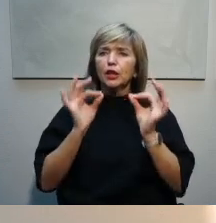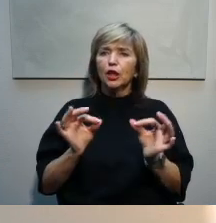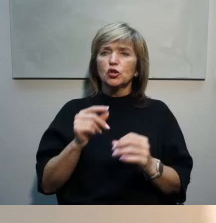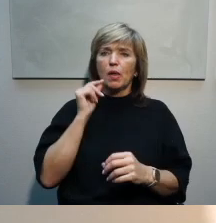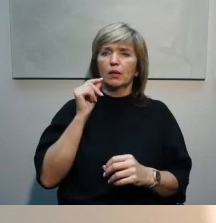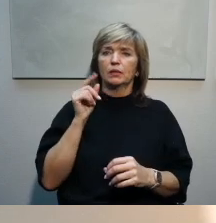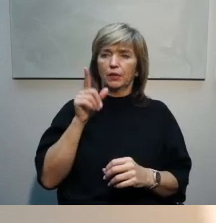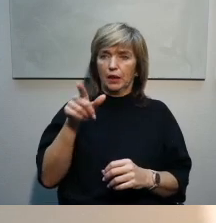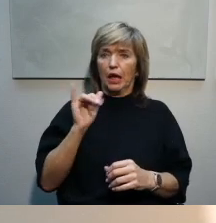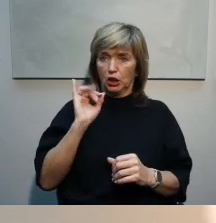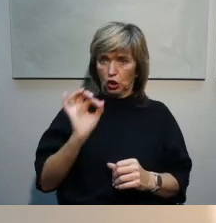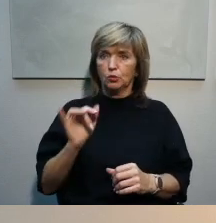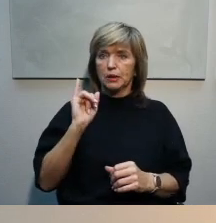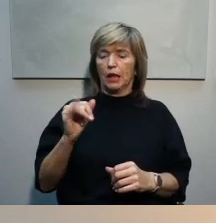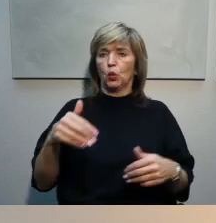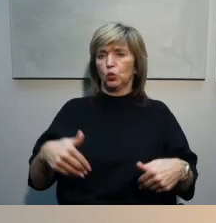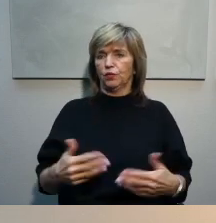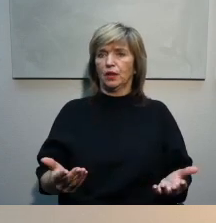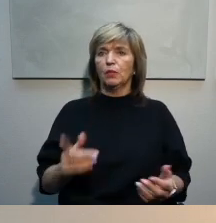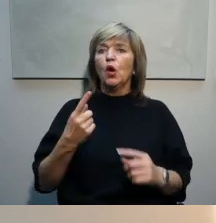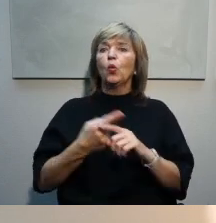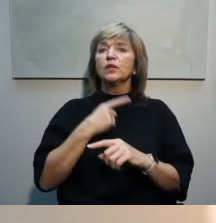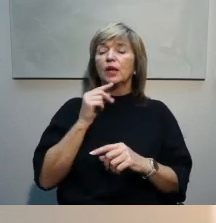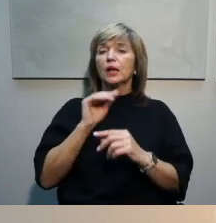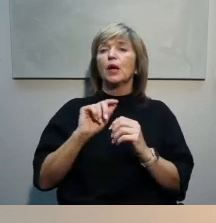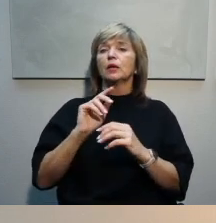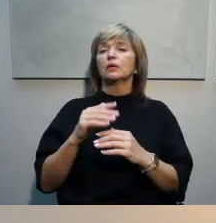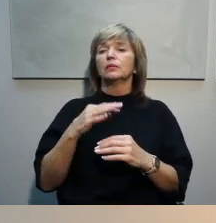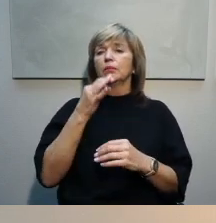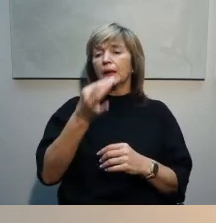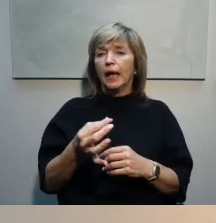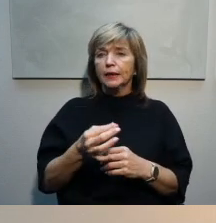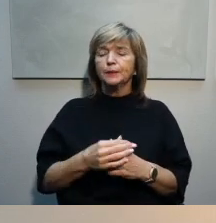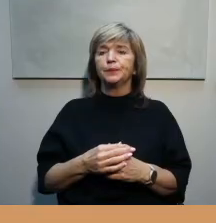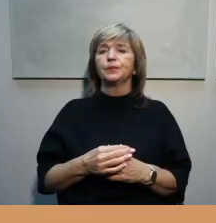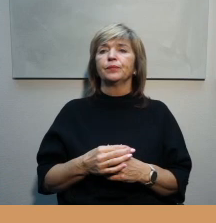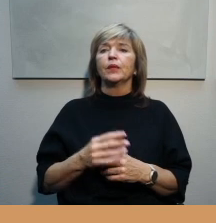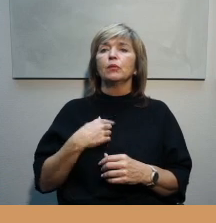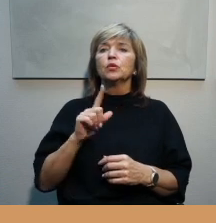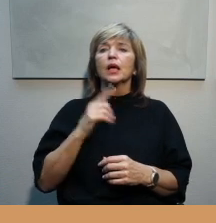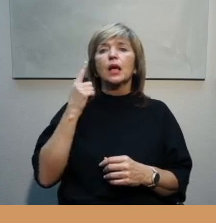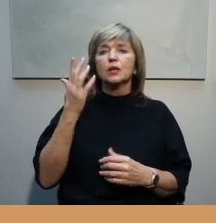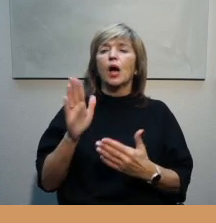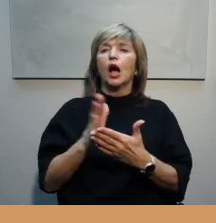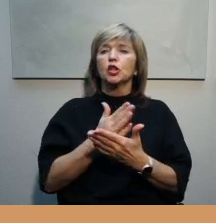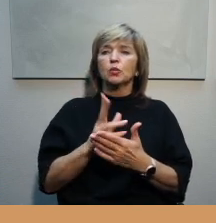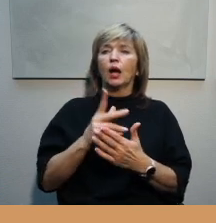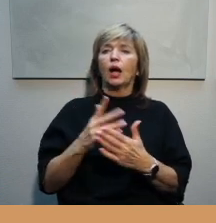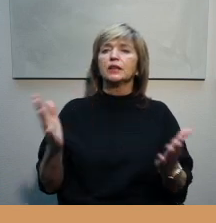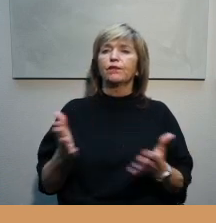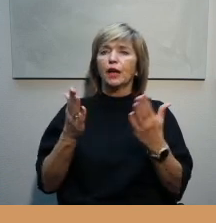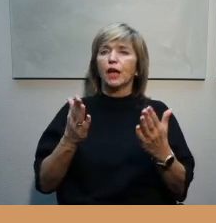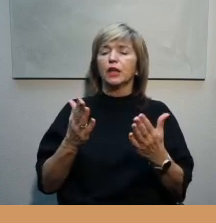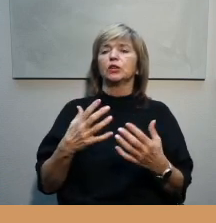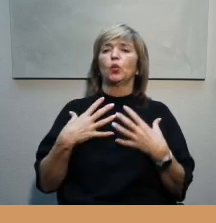ir slikta uzvedība? Tas, ko es vēl gribētu noslēgumā uzsvērt, mums ir jāsaprot atšķirība. Tas, kas veicina